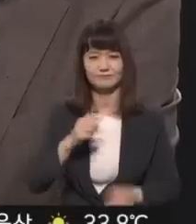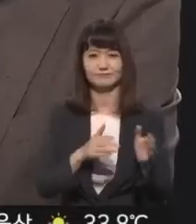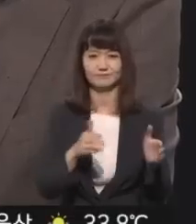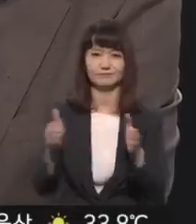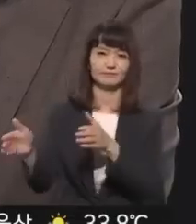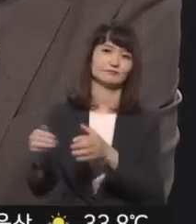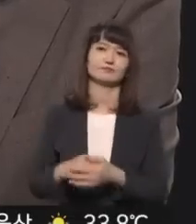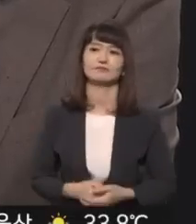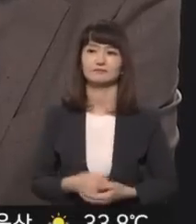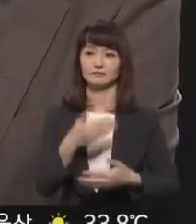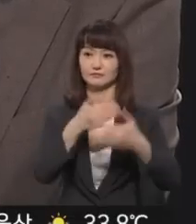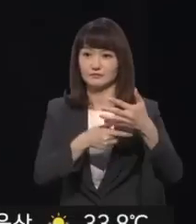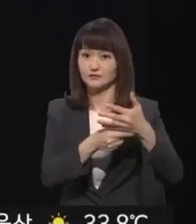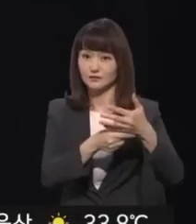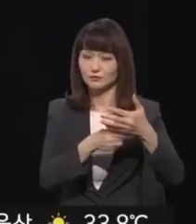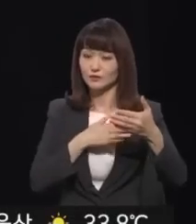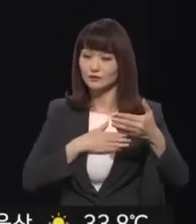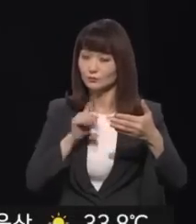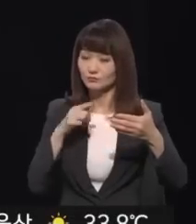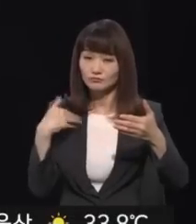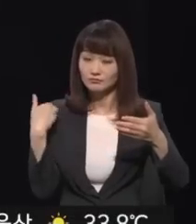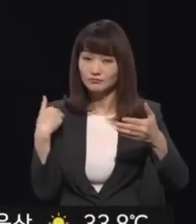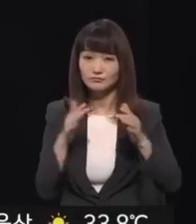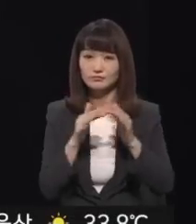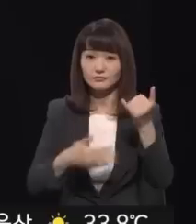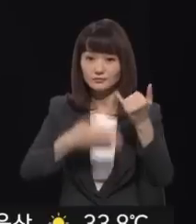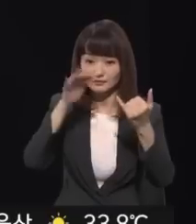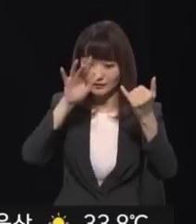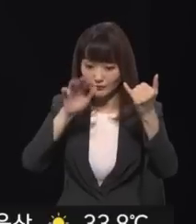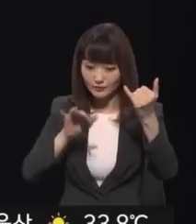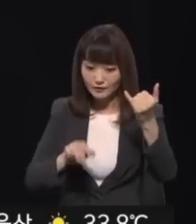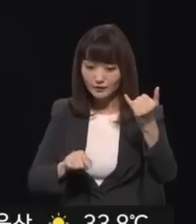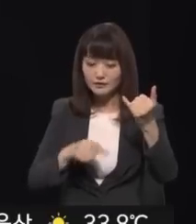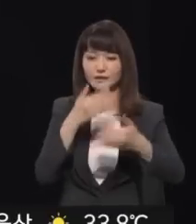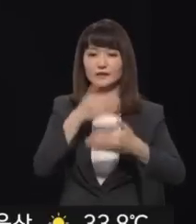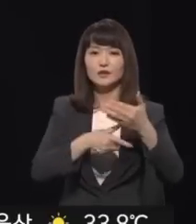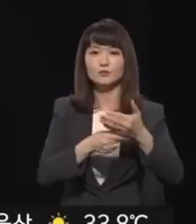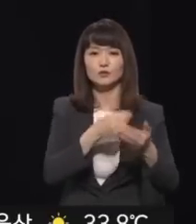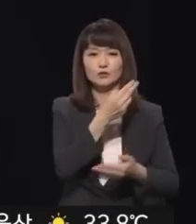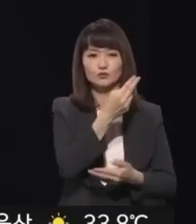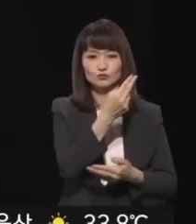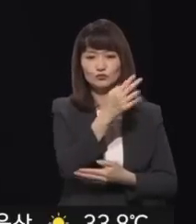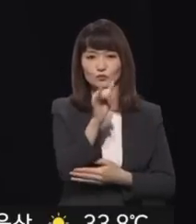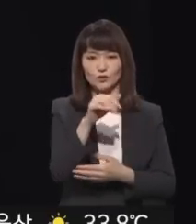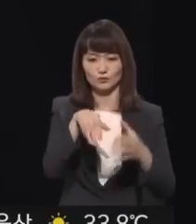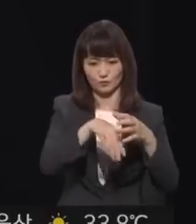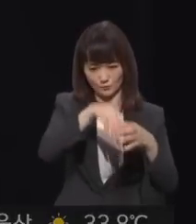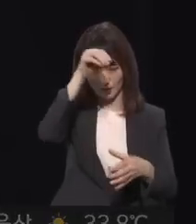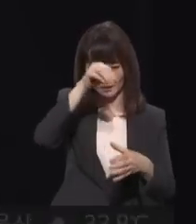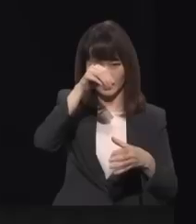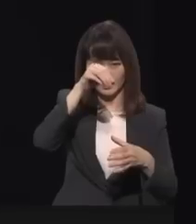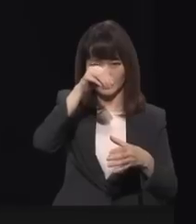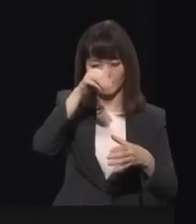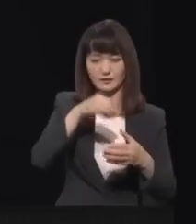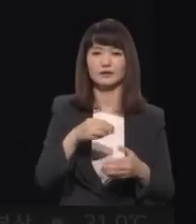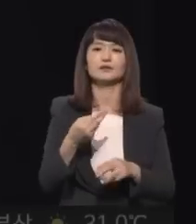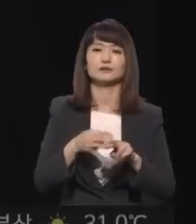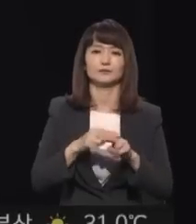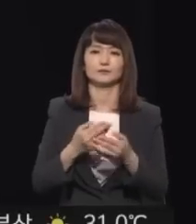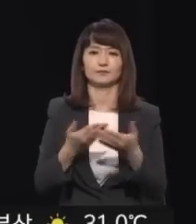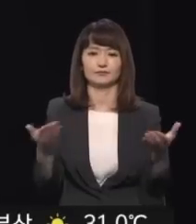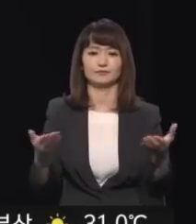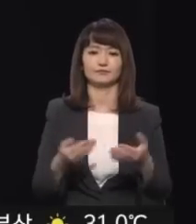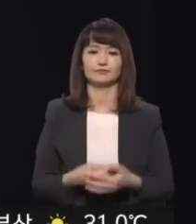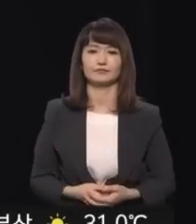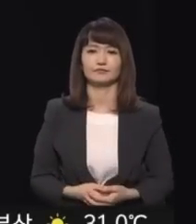저희가 영어 표가 혹시 아실지 모르겠지만 유튜브 댓글을 주신 분들에게 영화표를 2명을 그래서 주실래요 지금 딱 고 시간입니다 그래서